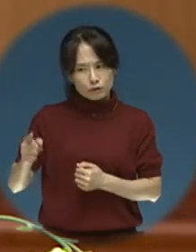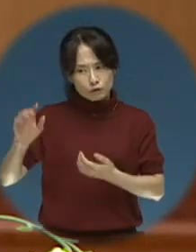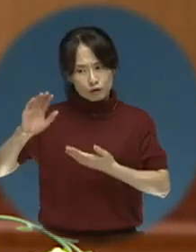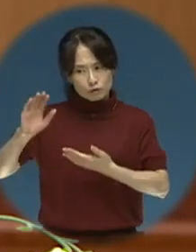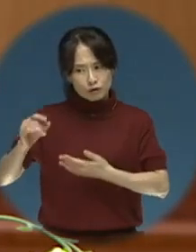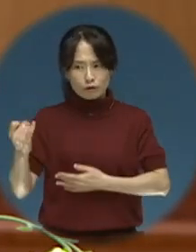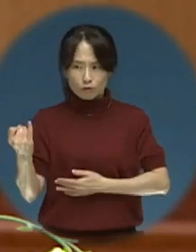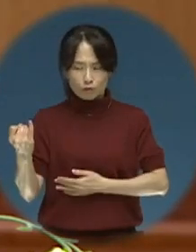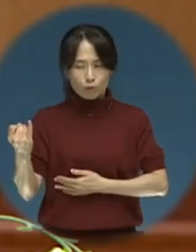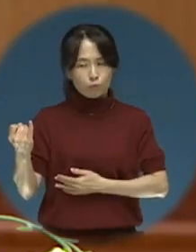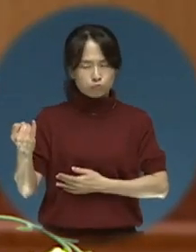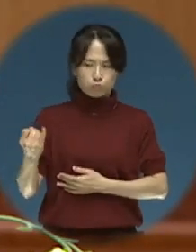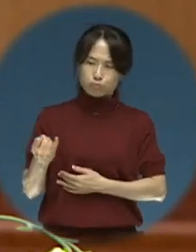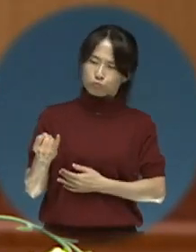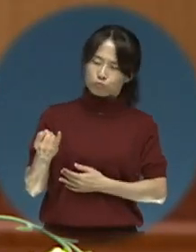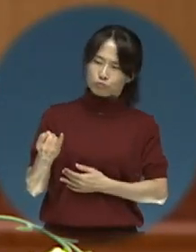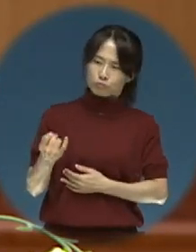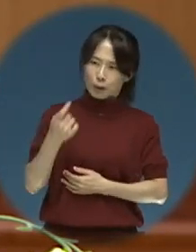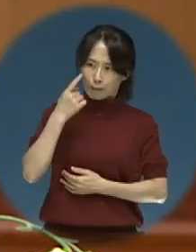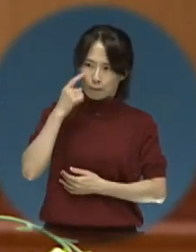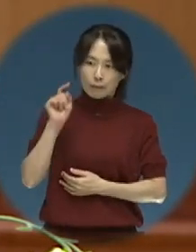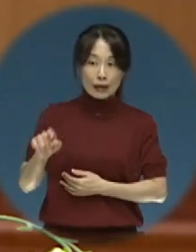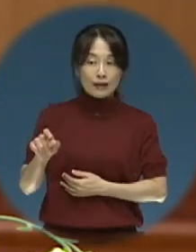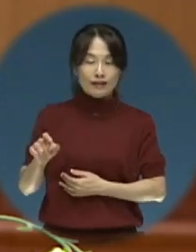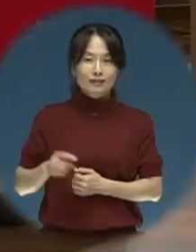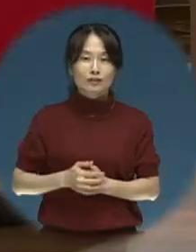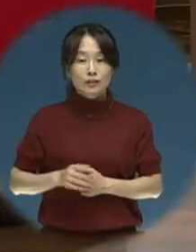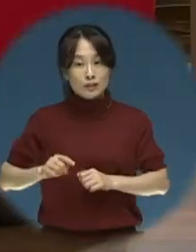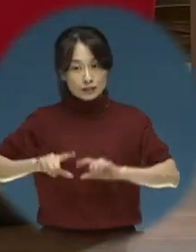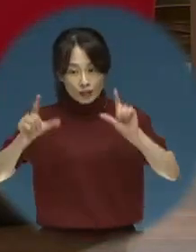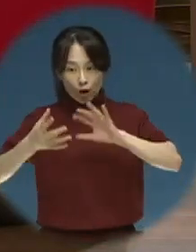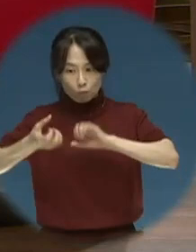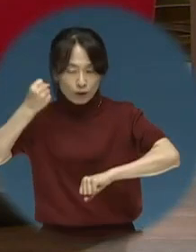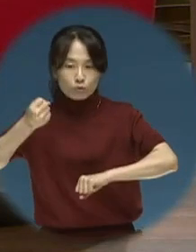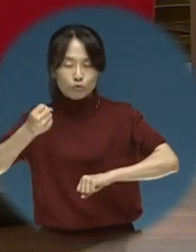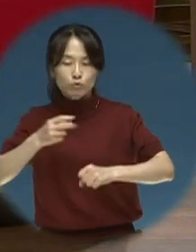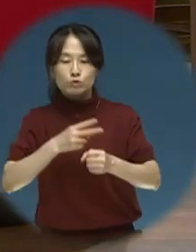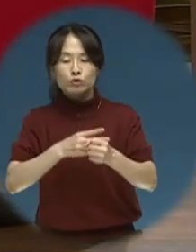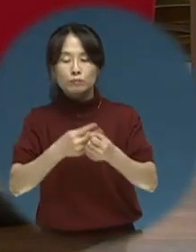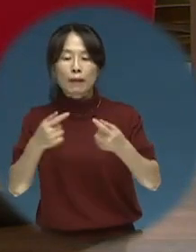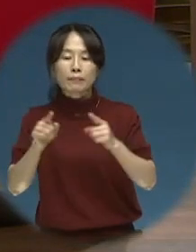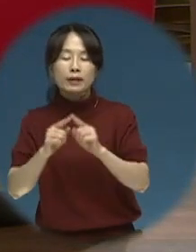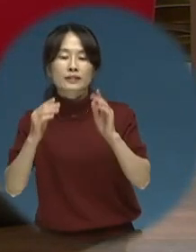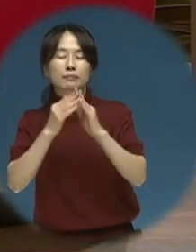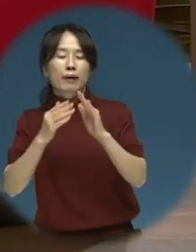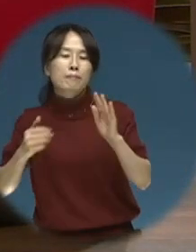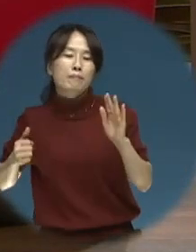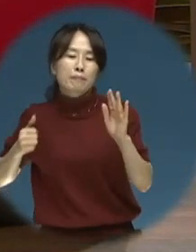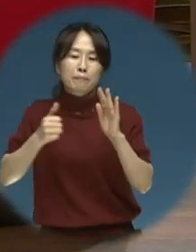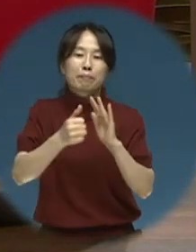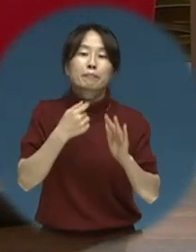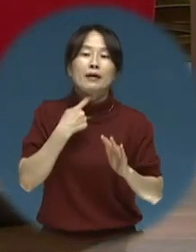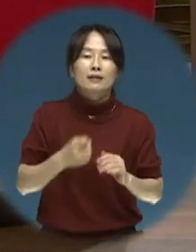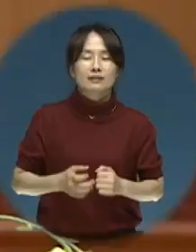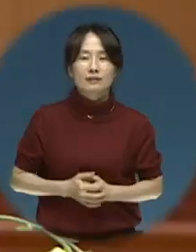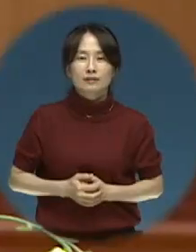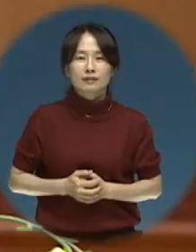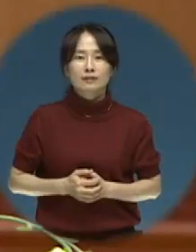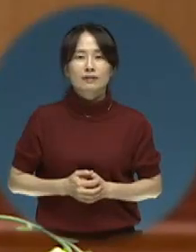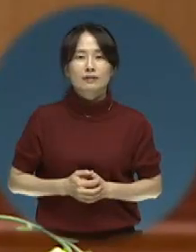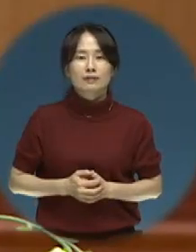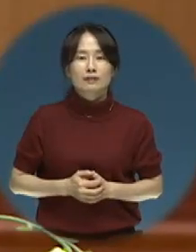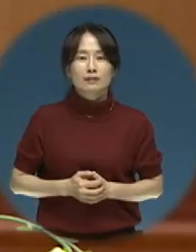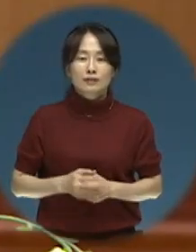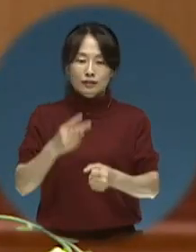질문을 하는 애다. 그날 제가 선생님 댁을 따라갔어요. 바로 첫날 선생님이 저를 예, 집에 가자고 그랬어요. 그래서요. 그래서.